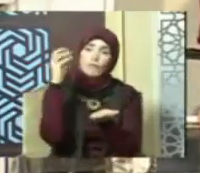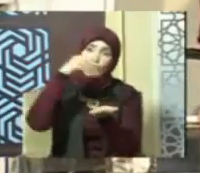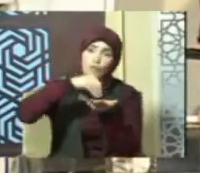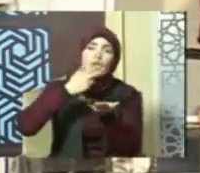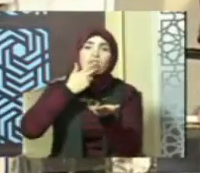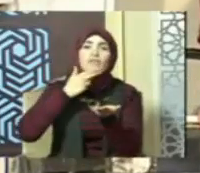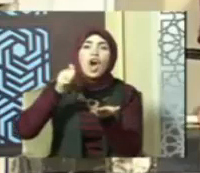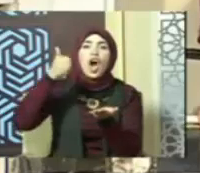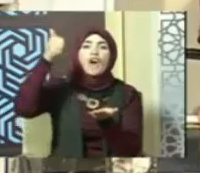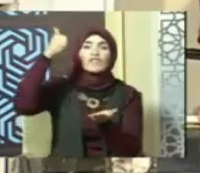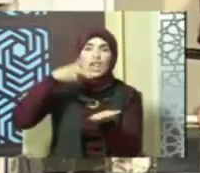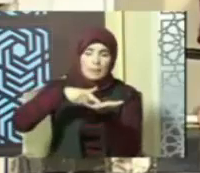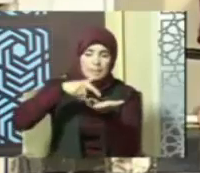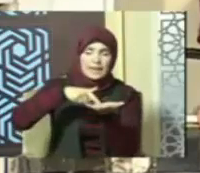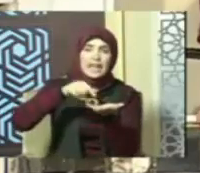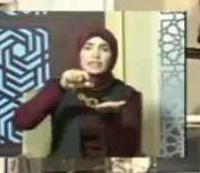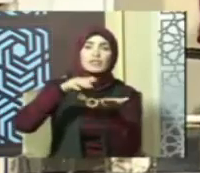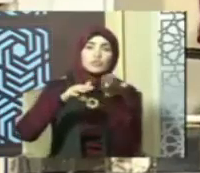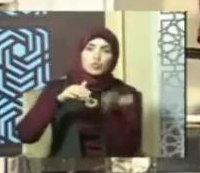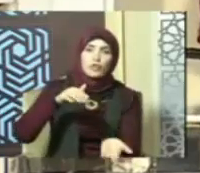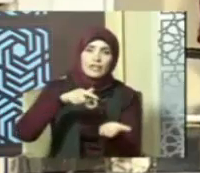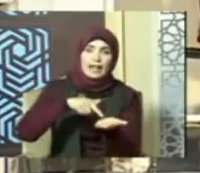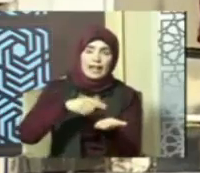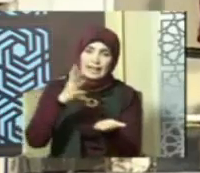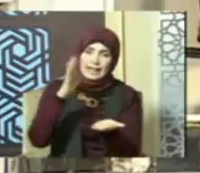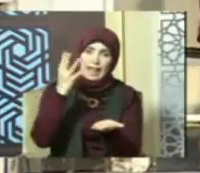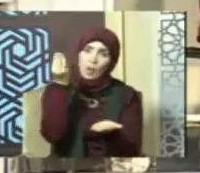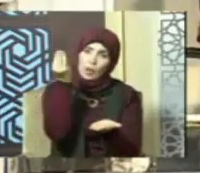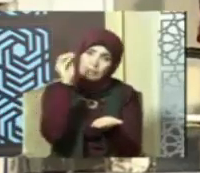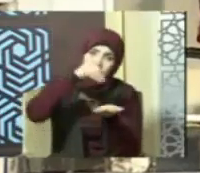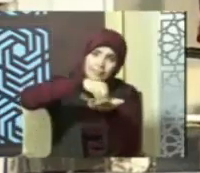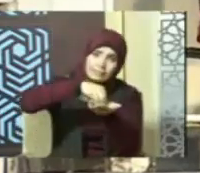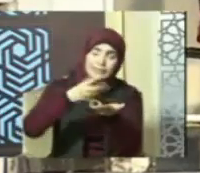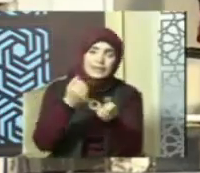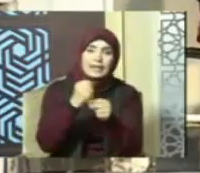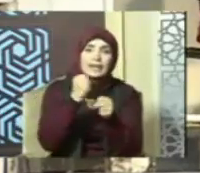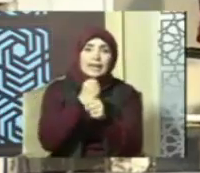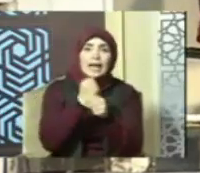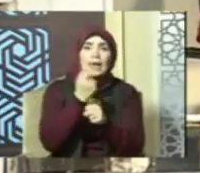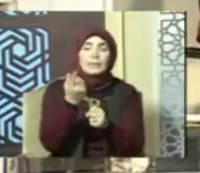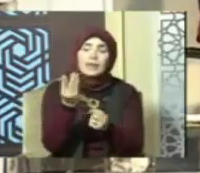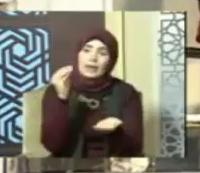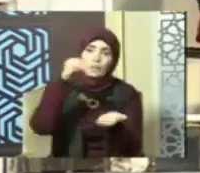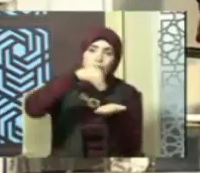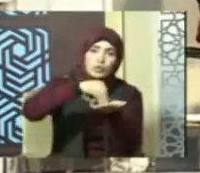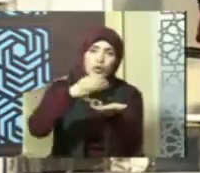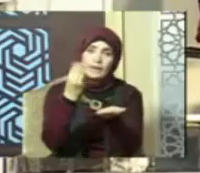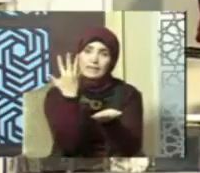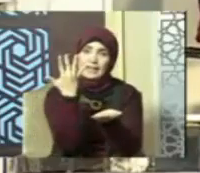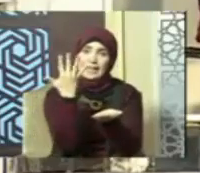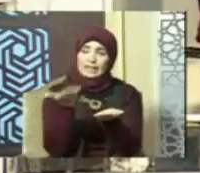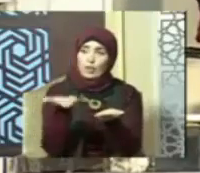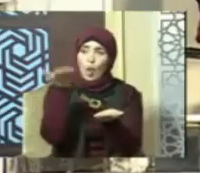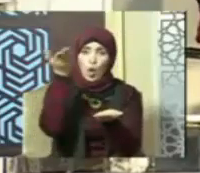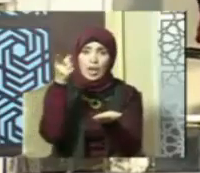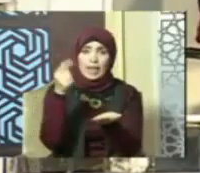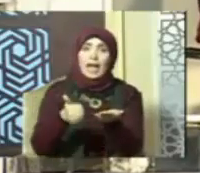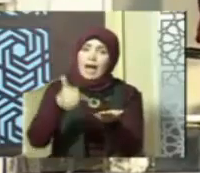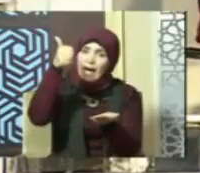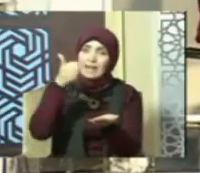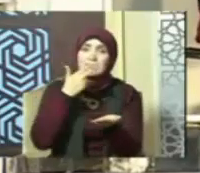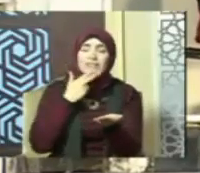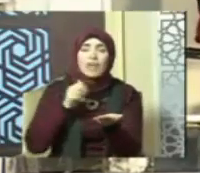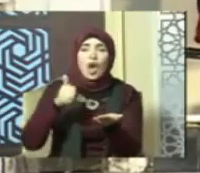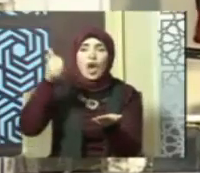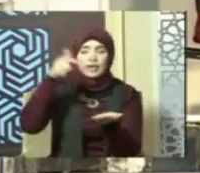خير من اليد السفلى، واليد العليا هي العاملة المعطية القوية، واليد السفلى